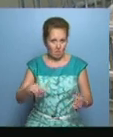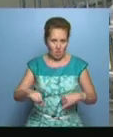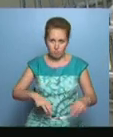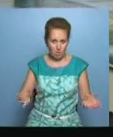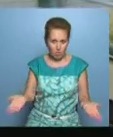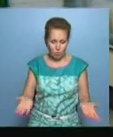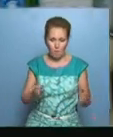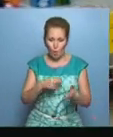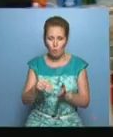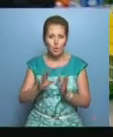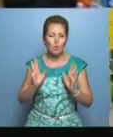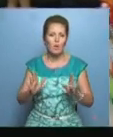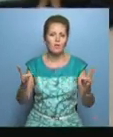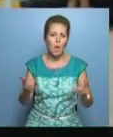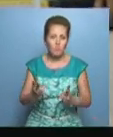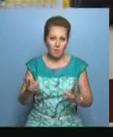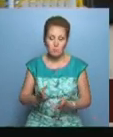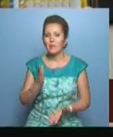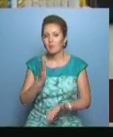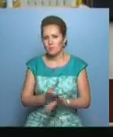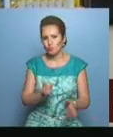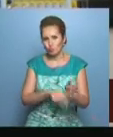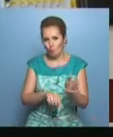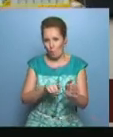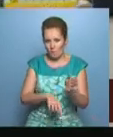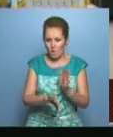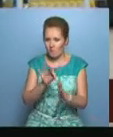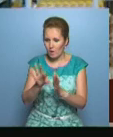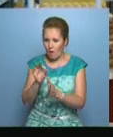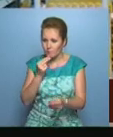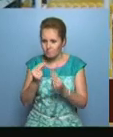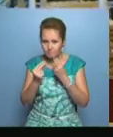необходимое. Есть, конечно, дешевые варианты.